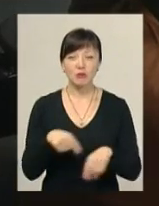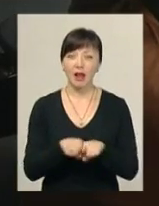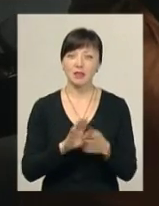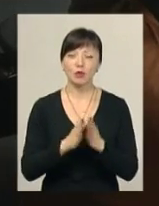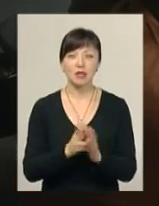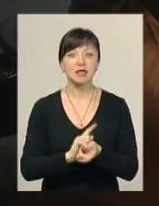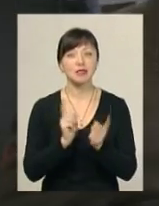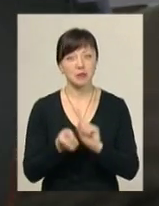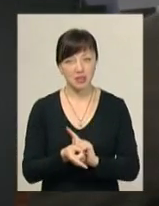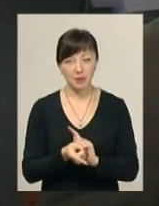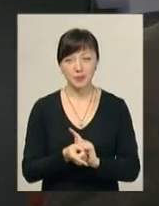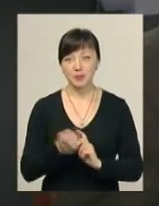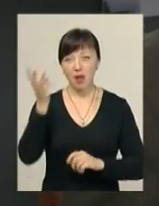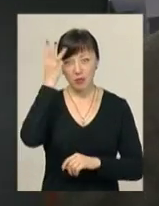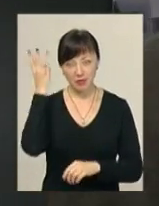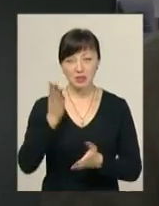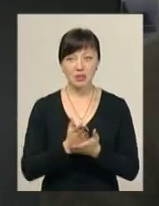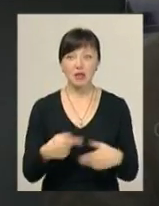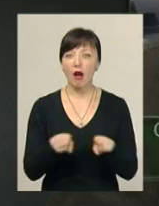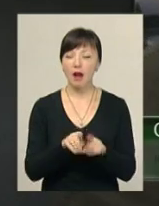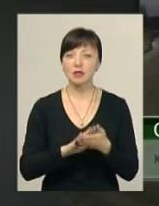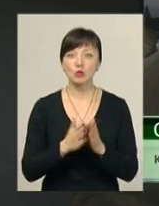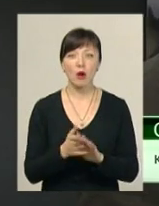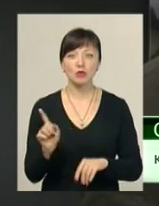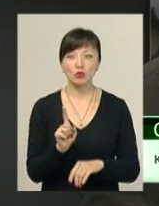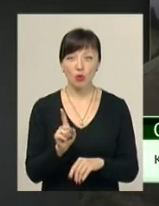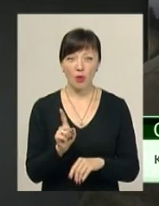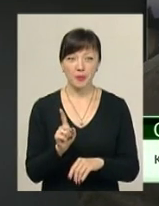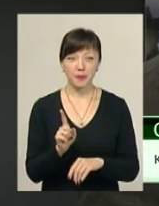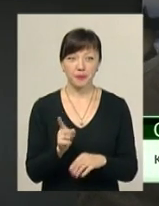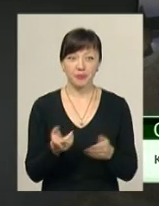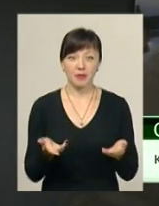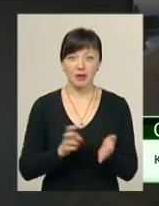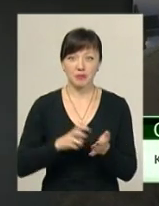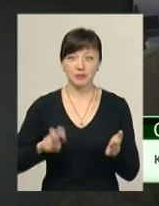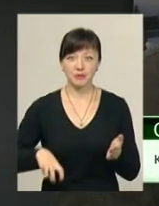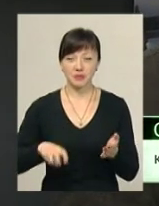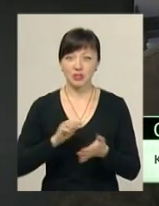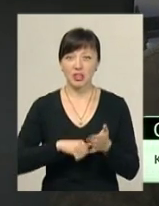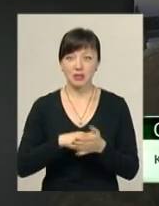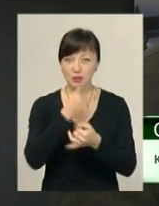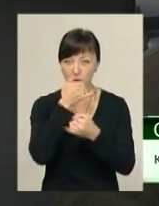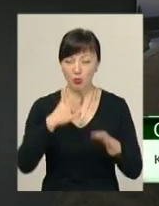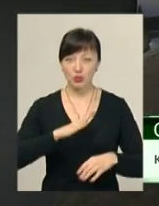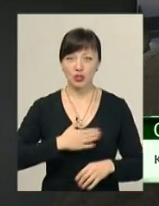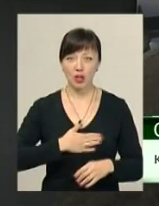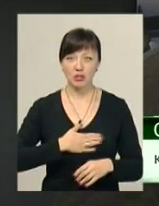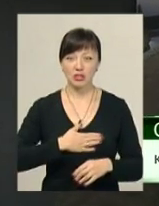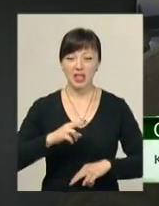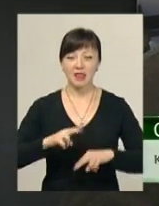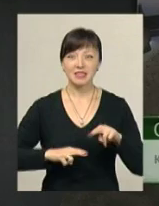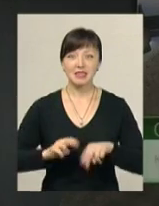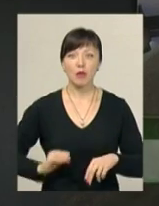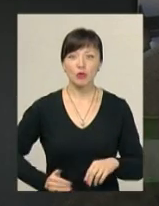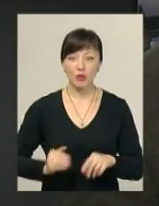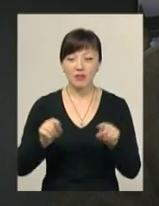ситуація зміниться. В Хмельницькому склалася така ситуація, що ми з цього ринку вийшли через неспроможність наших